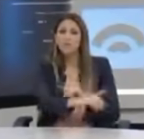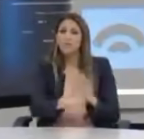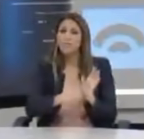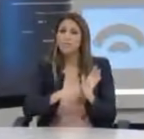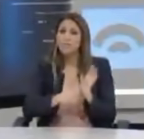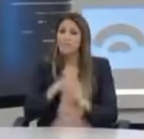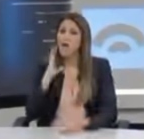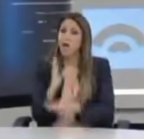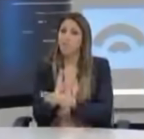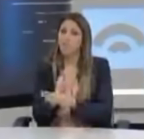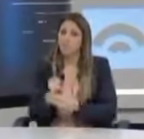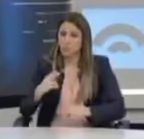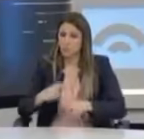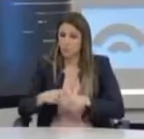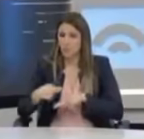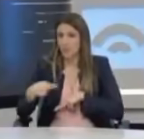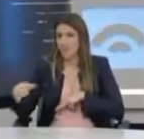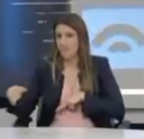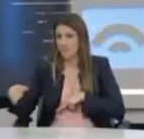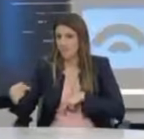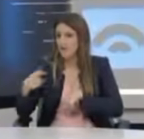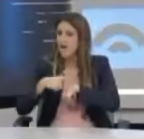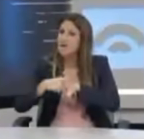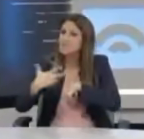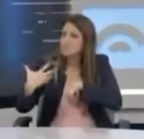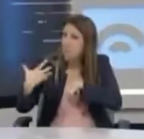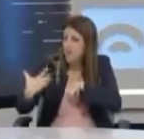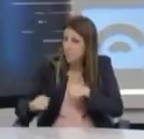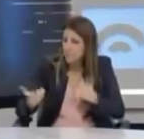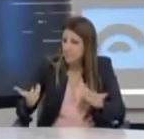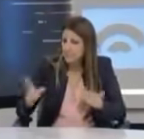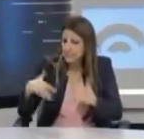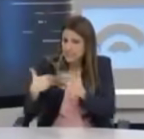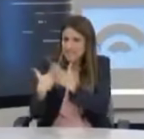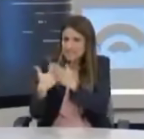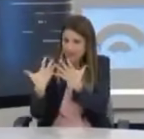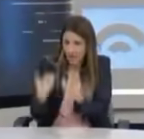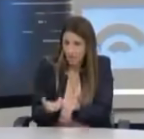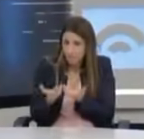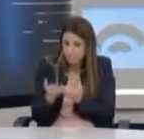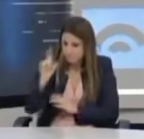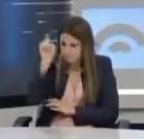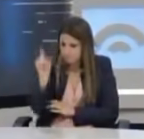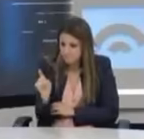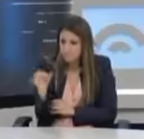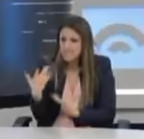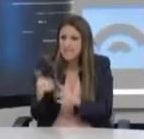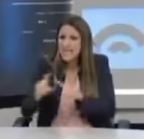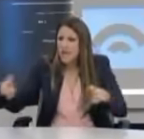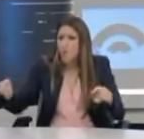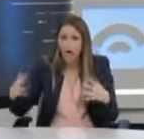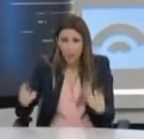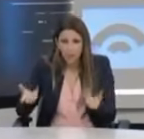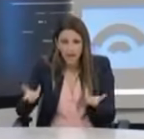κρίσιμο, κορυφαίο θέμα, χωρίς να έχει στη διάθεσή της το κατεξοχήν, το κεντρικό υλικό προς